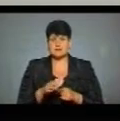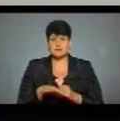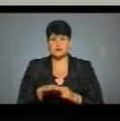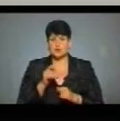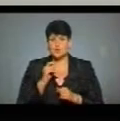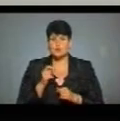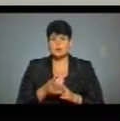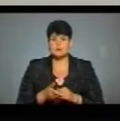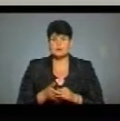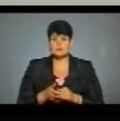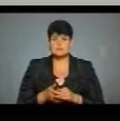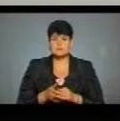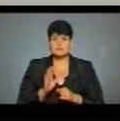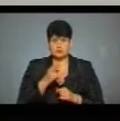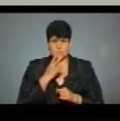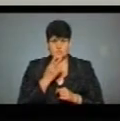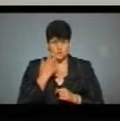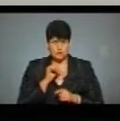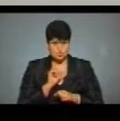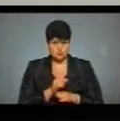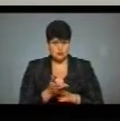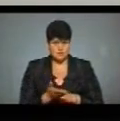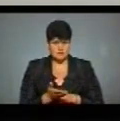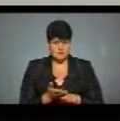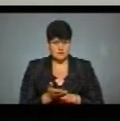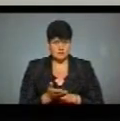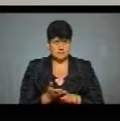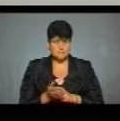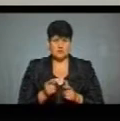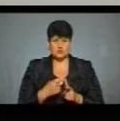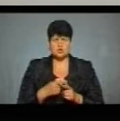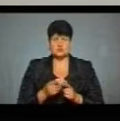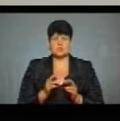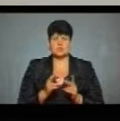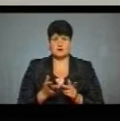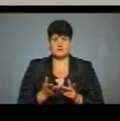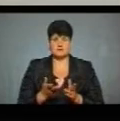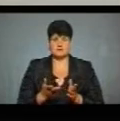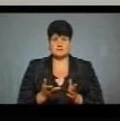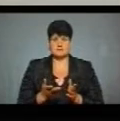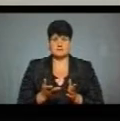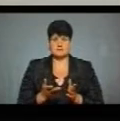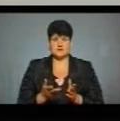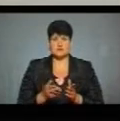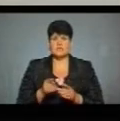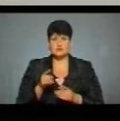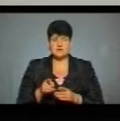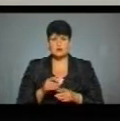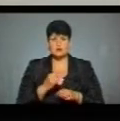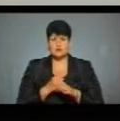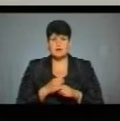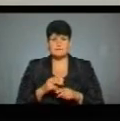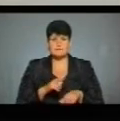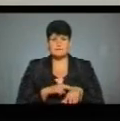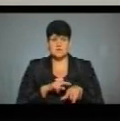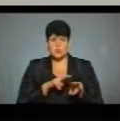України. І він буде бачити лише, коли його зупинить, чи коли автомобіль просто... Ну, вони ж здійснюють патрулювання